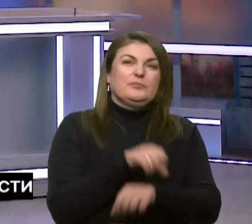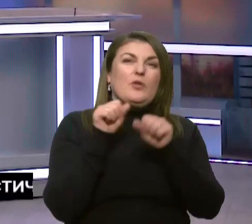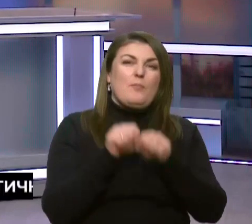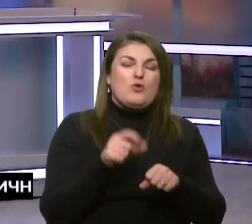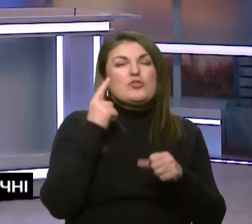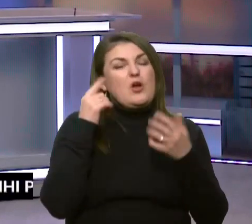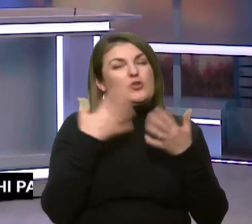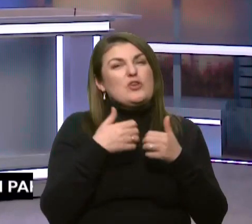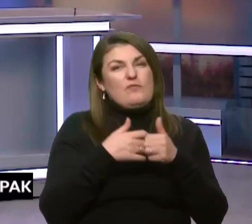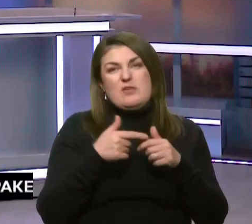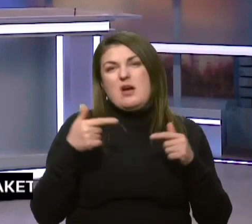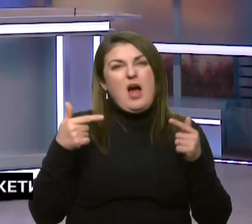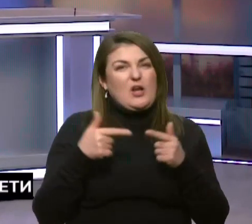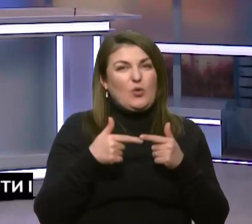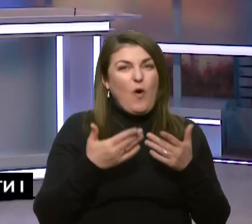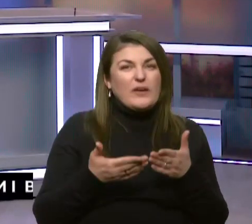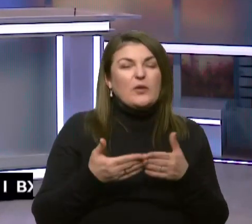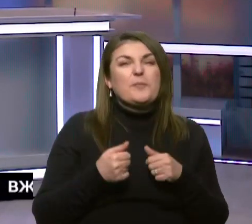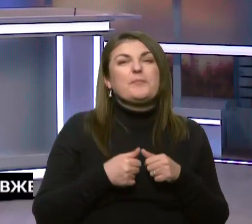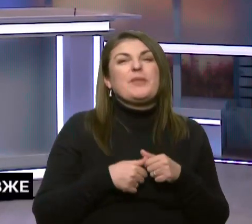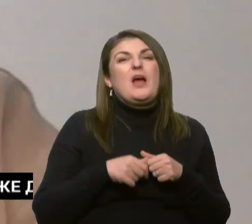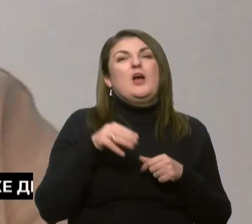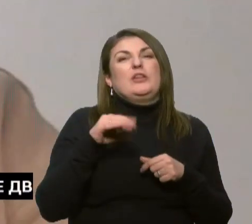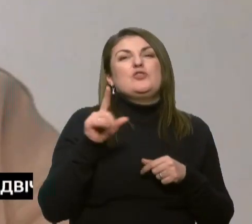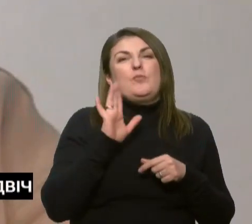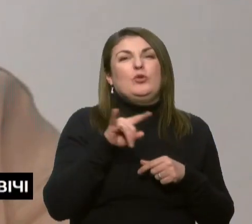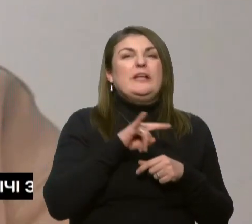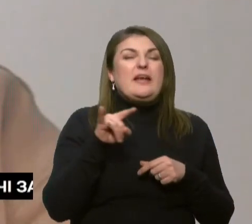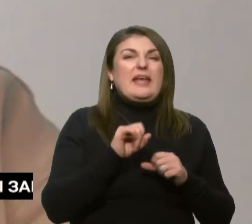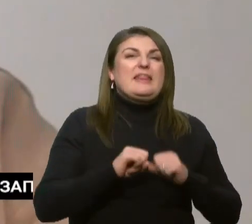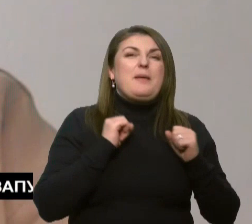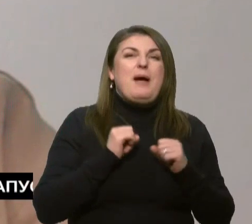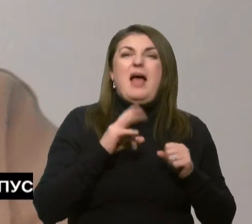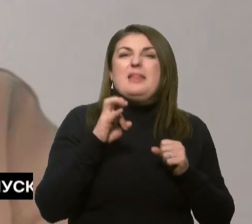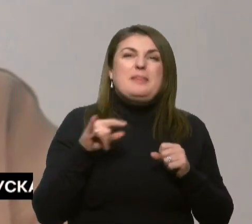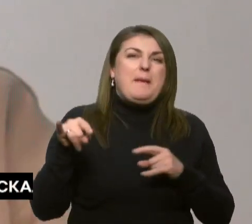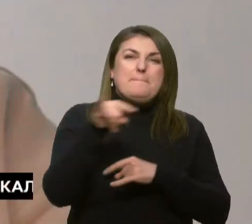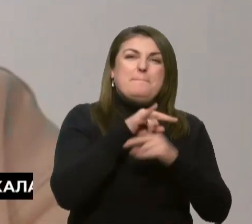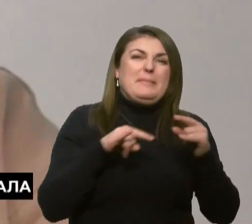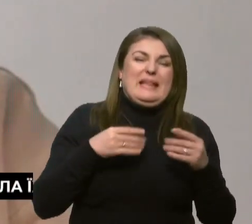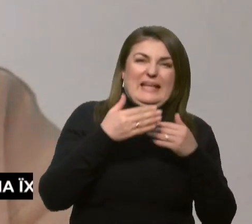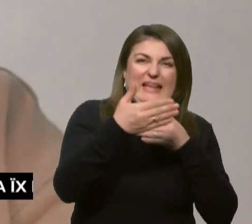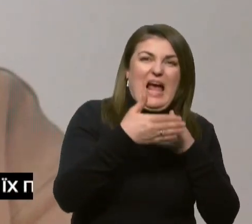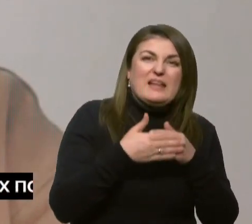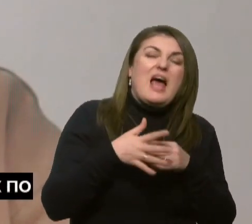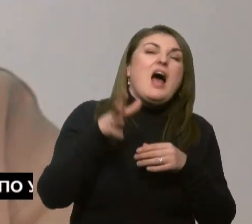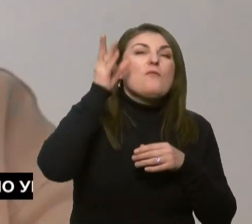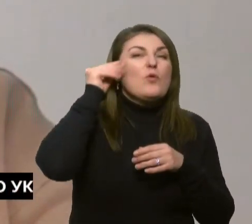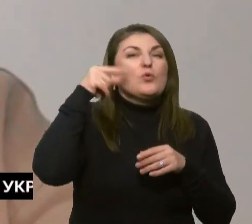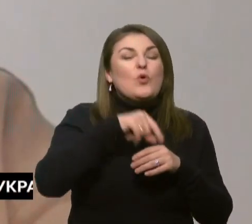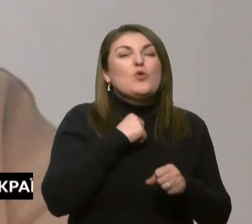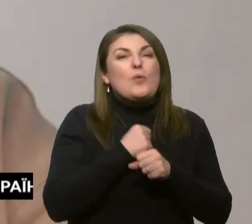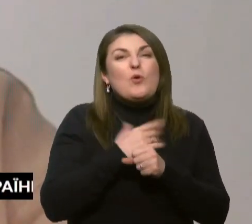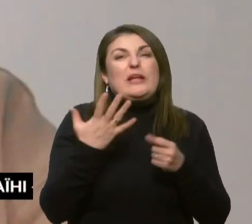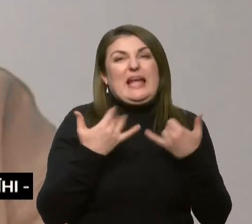можна розраховувати гарантовано, то що будуть літаки намагатися не підлітати. Але з урахуванням тої